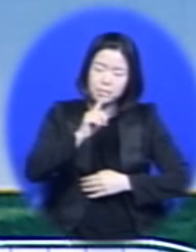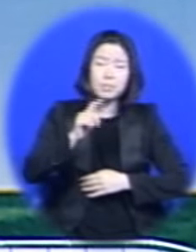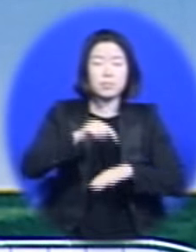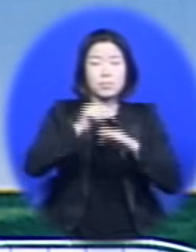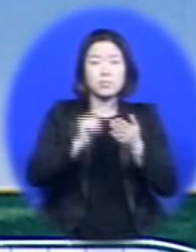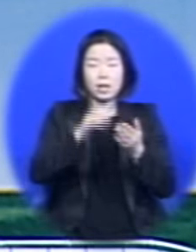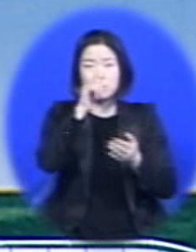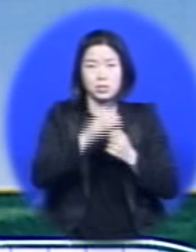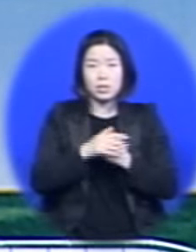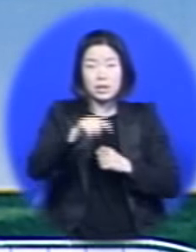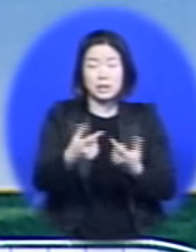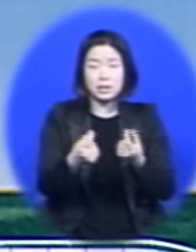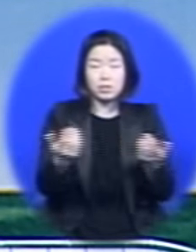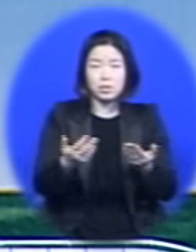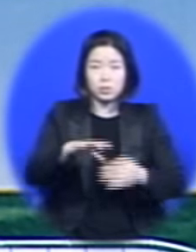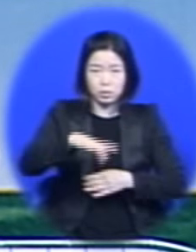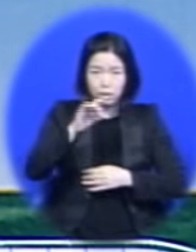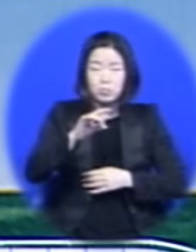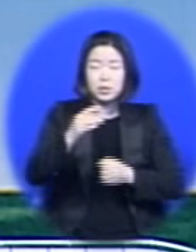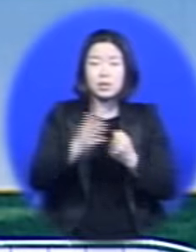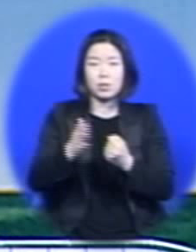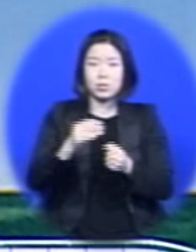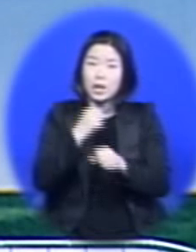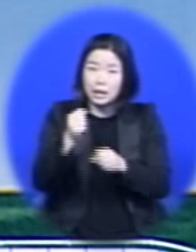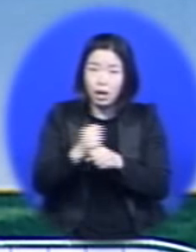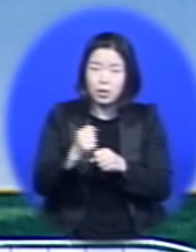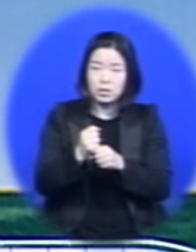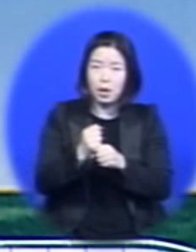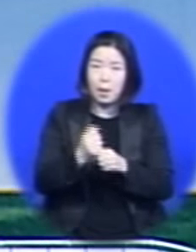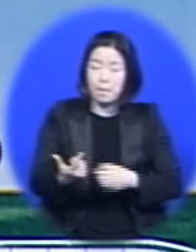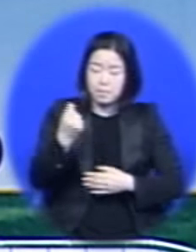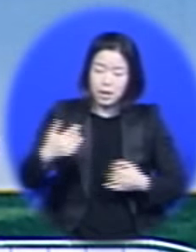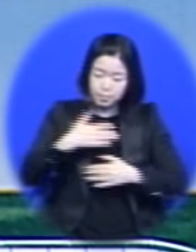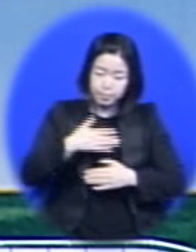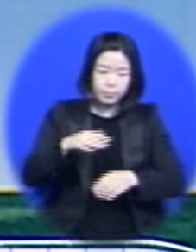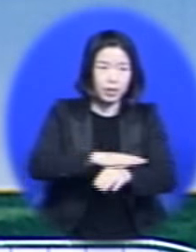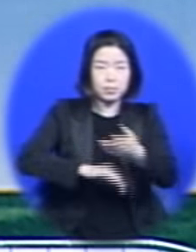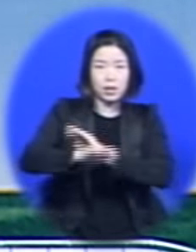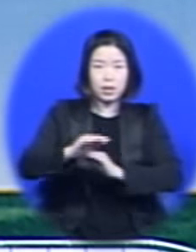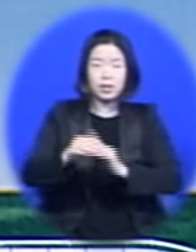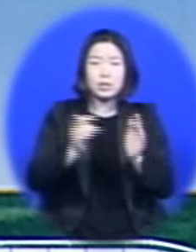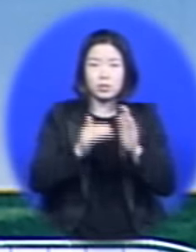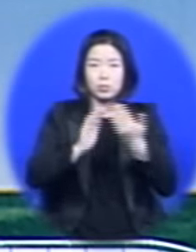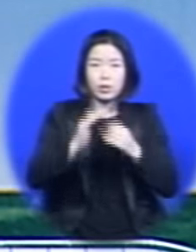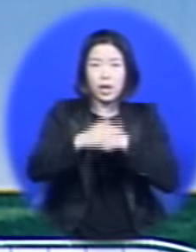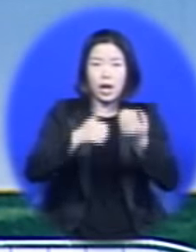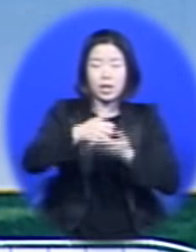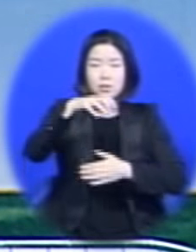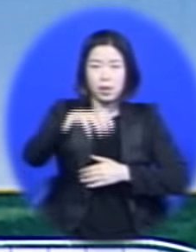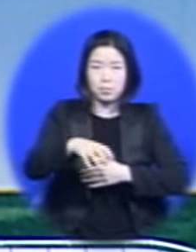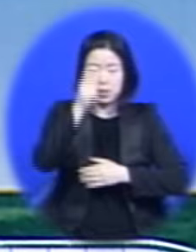그런 일도 처음이어서 너무 당황스럽기도 하고 그래서 급히 몸을 닦고 나와서 하나님 앞에 기도하는데